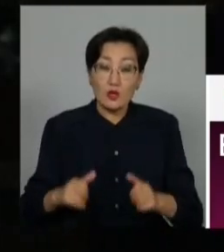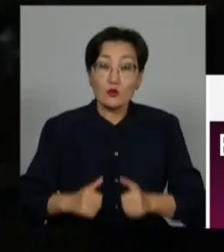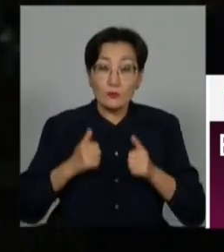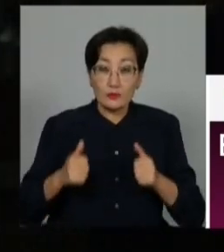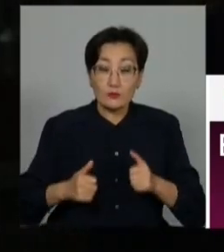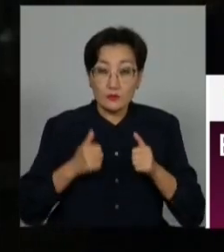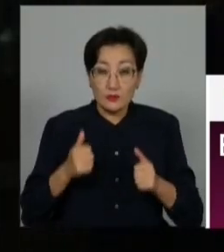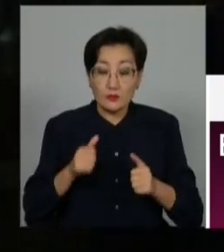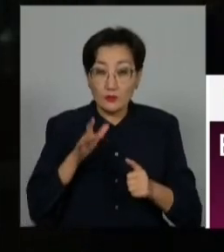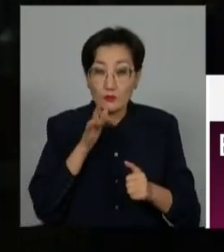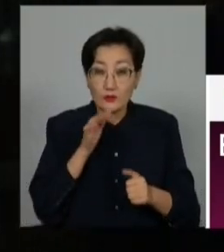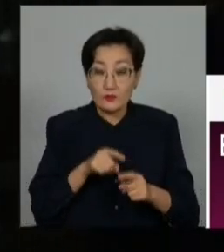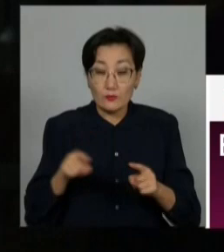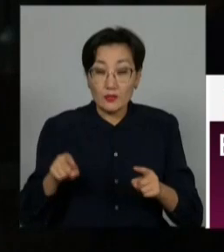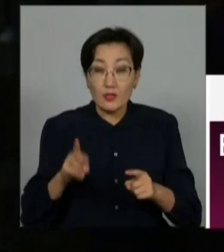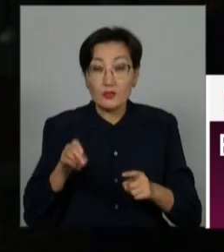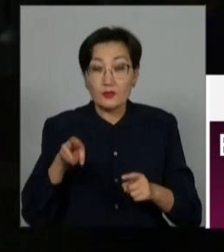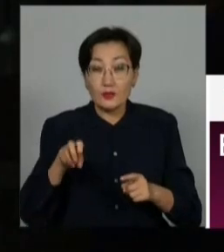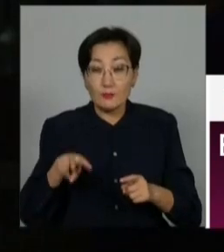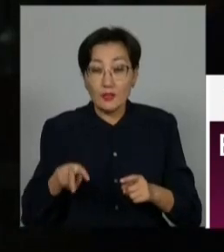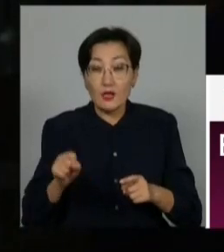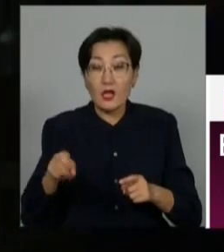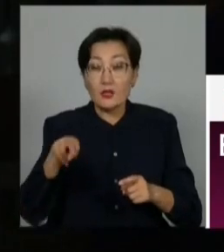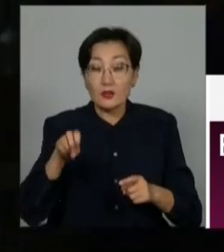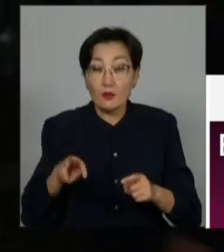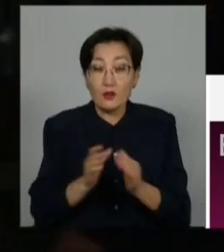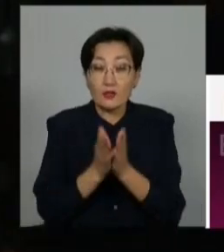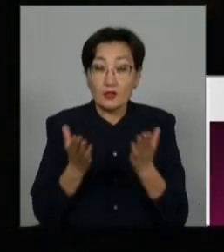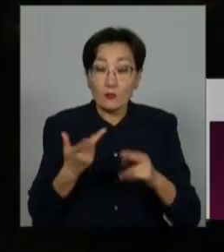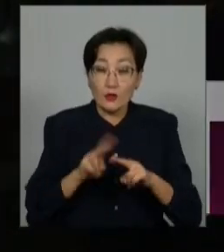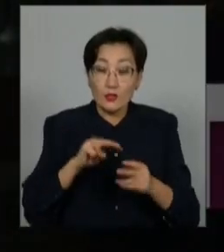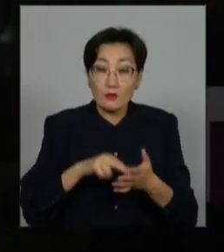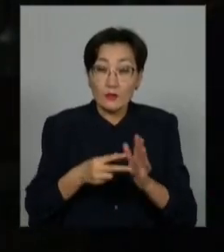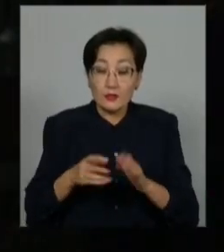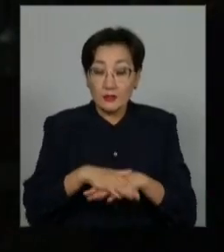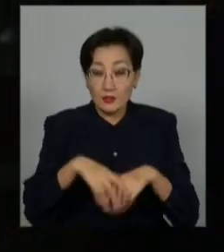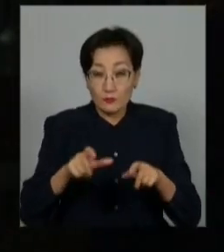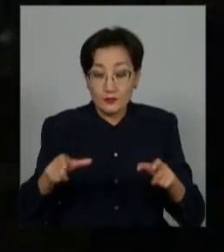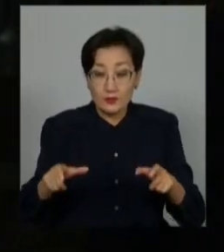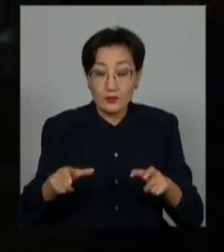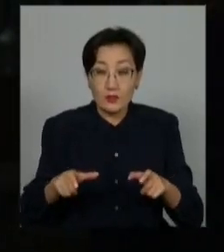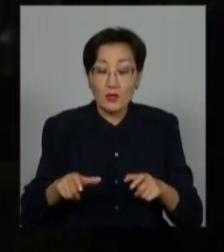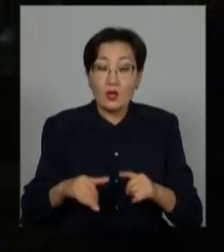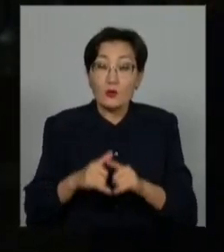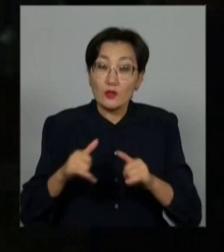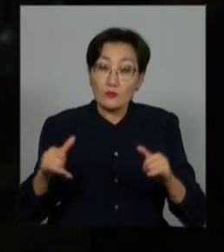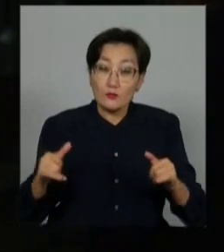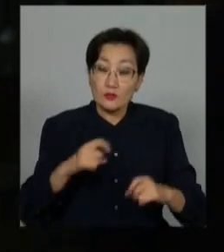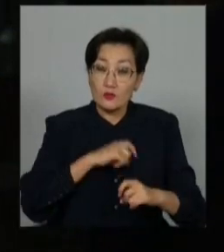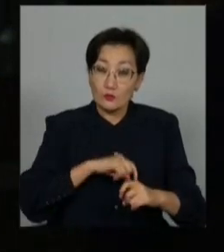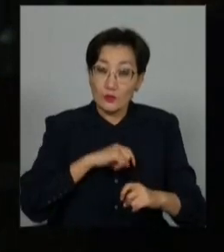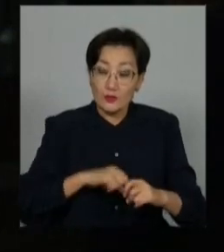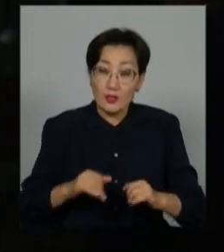ұмтылып жатқан бір заман. Сондықтан Кемел Адам кітабы осындай мақсатта халқымыздың аз да болса кемелденуіне,